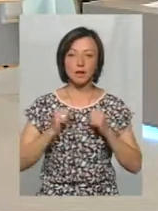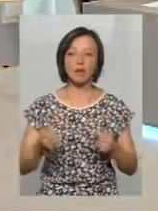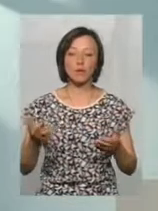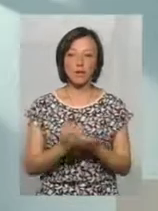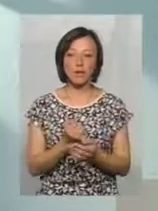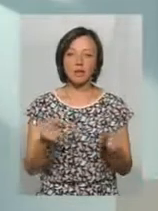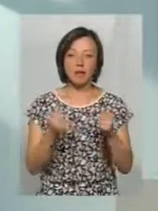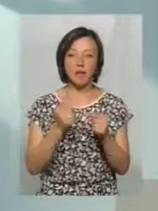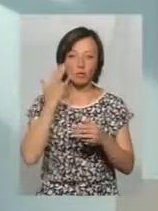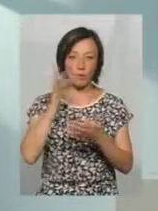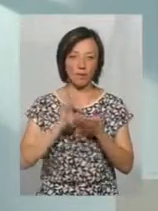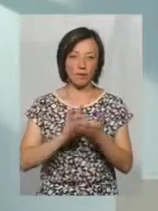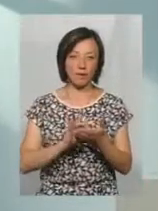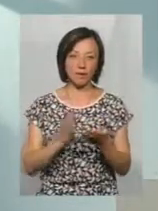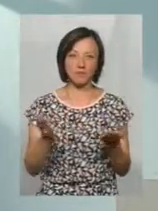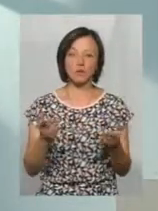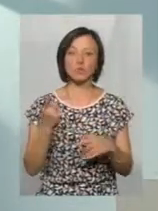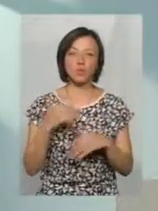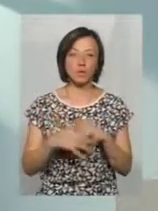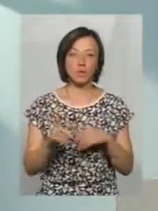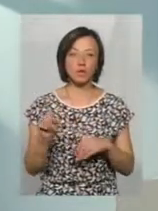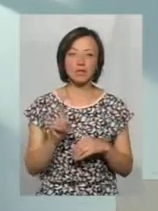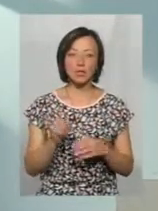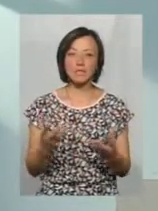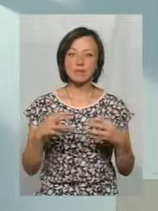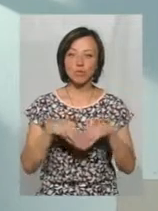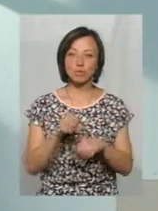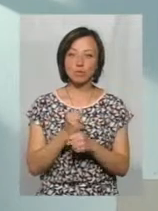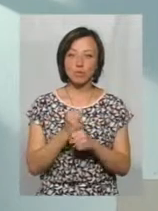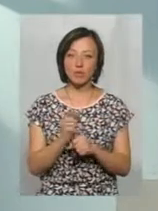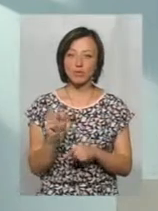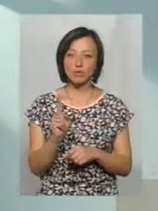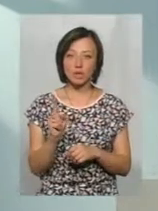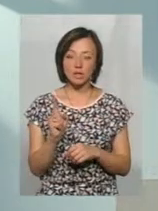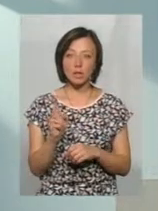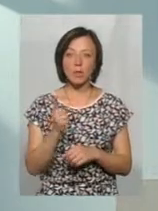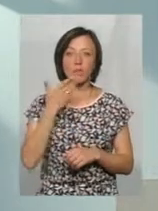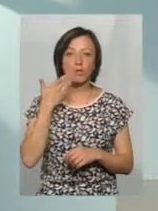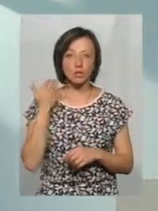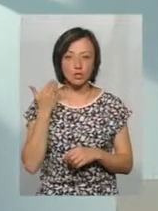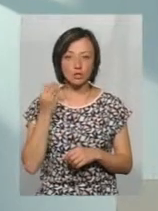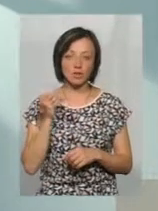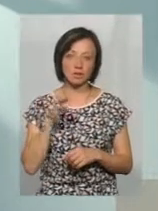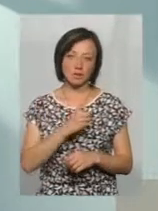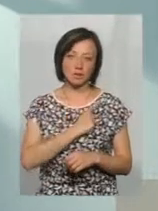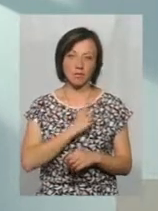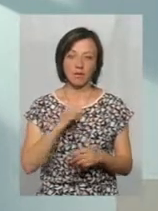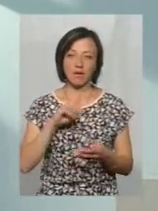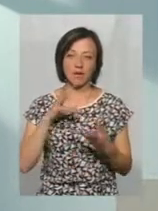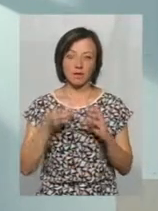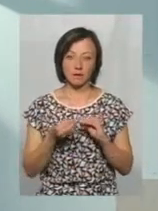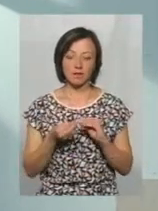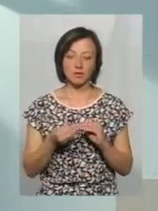певної мети. Тобто, зрозуміло, що спільно зробити щось буде простіше і ефективніше,